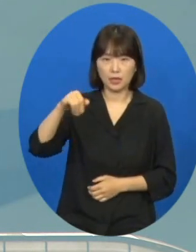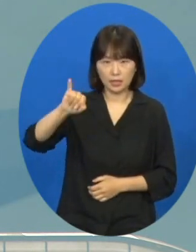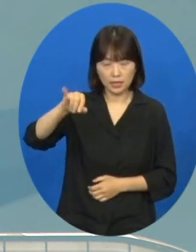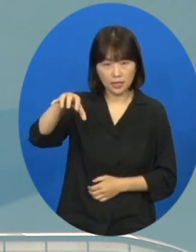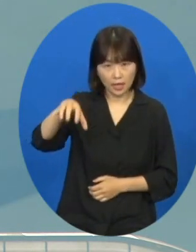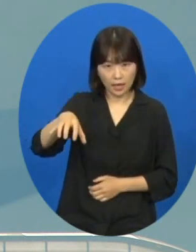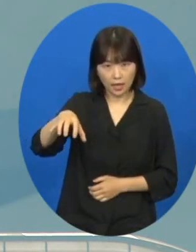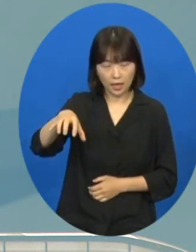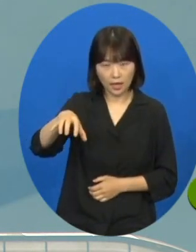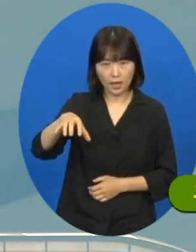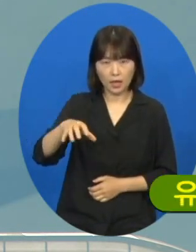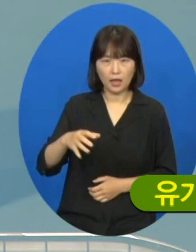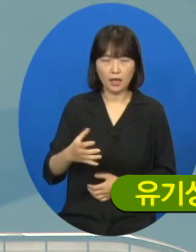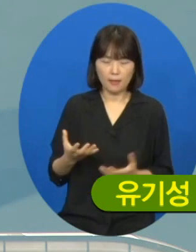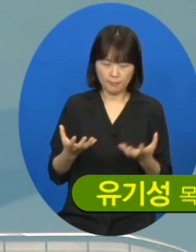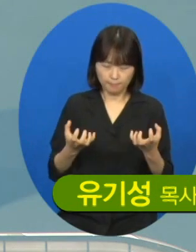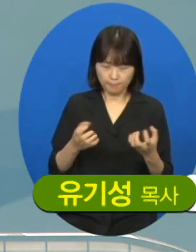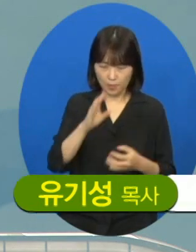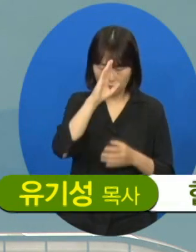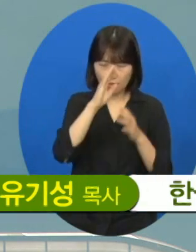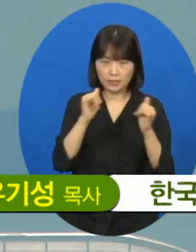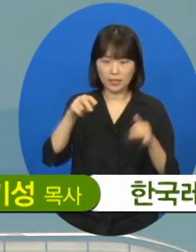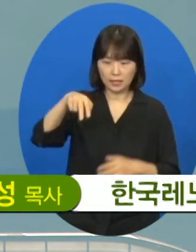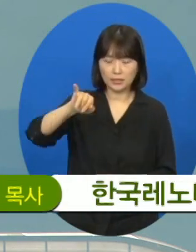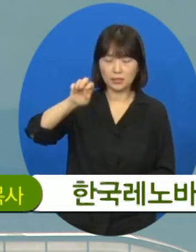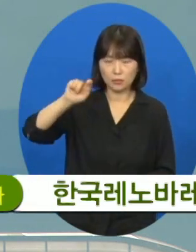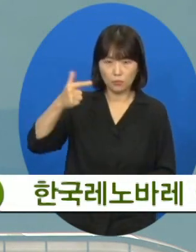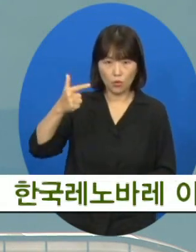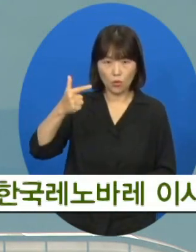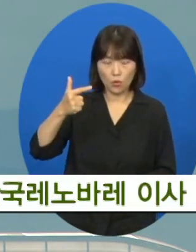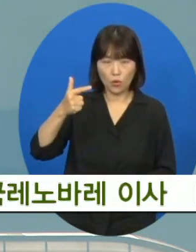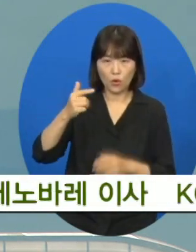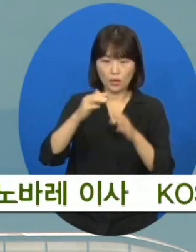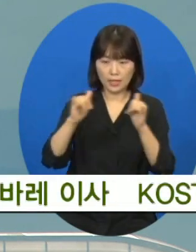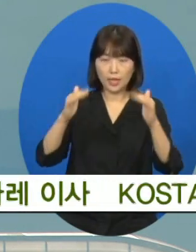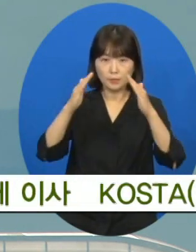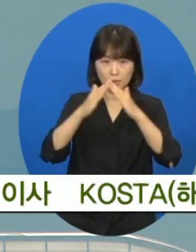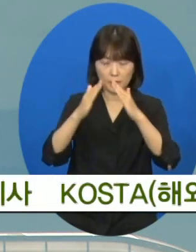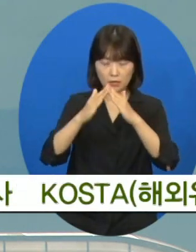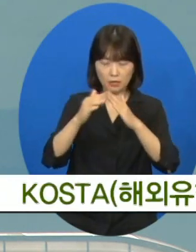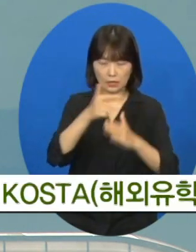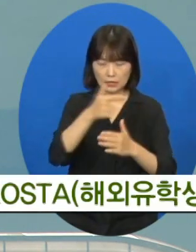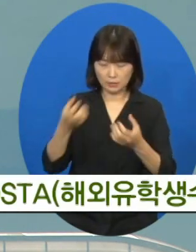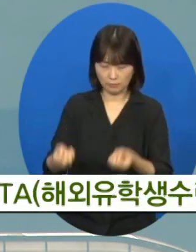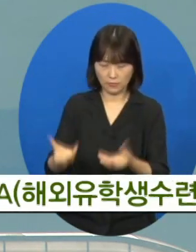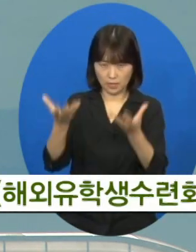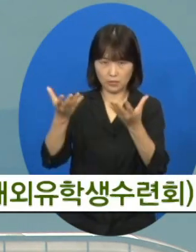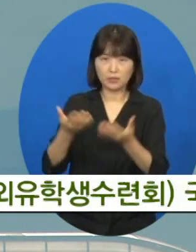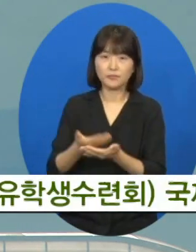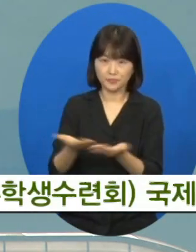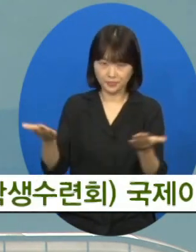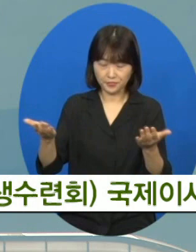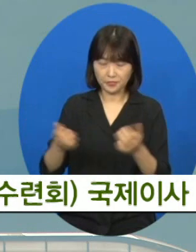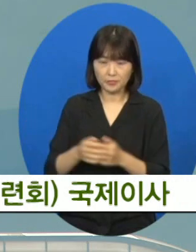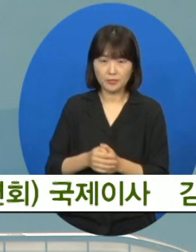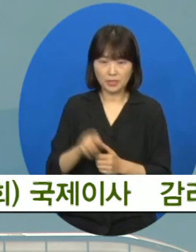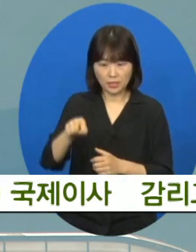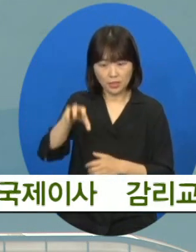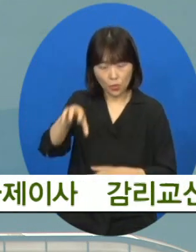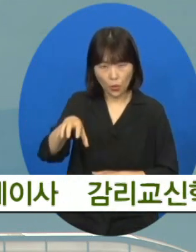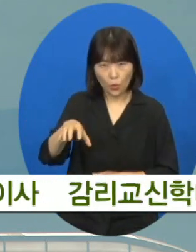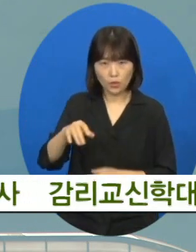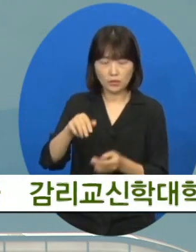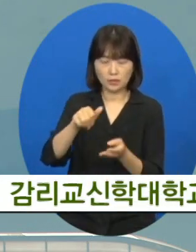나 환자 시몬이라고 하는 사람의 집에서 큰 잔치가 열렸어요. 그 자리에 나사로도